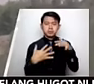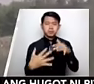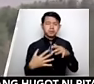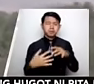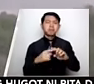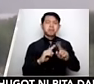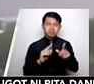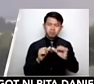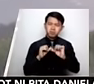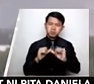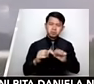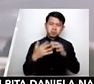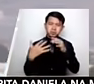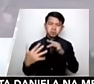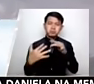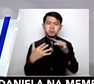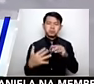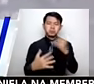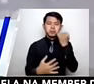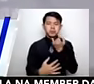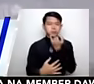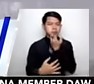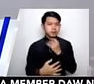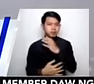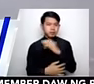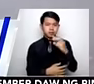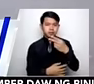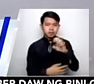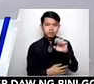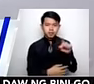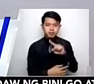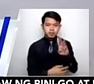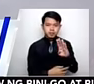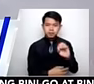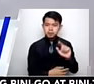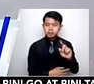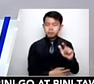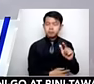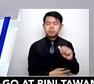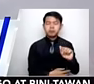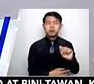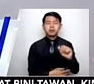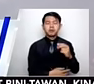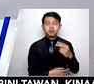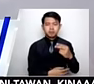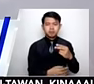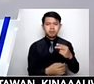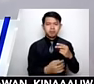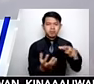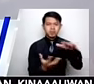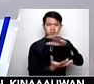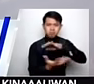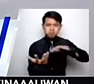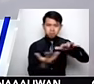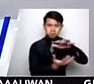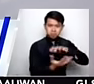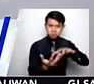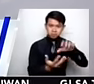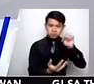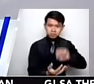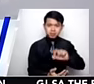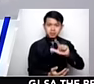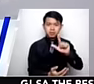Israel at grupong hezbollah nabalot ng napakakapal na usok ang Southern Lebanon Village kasunod ng